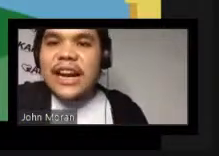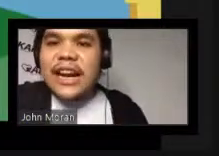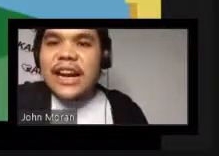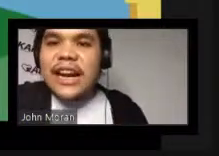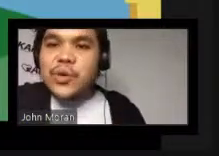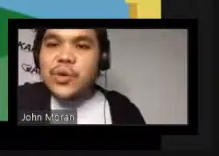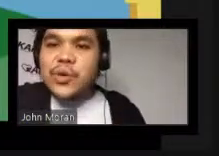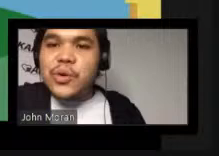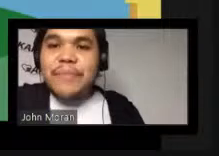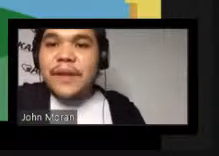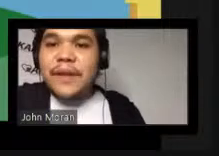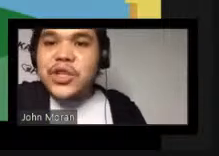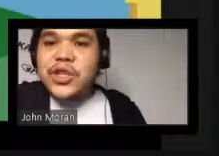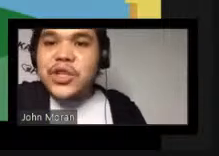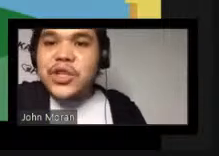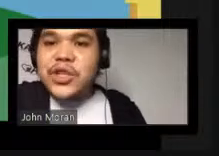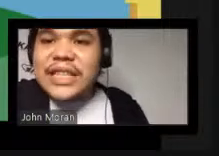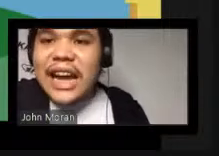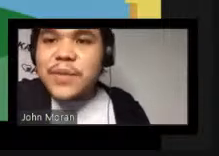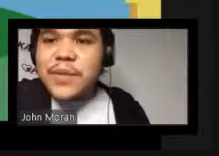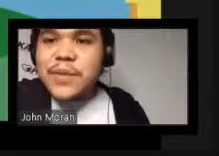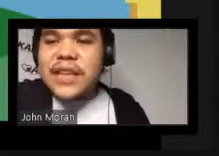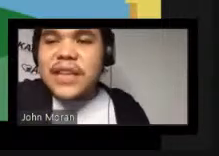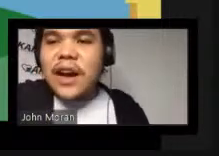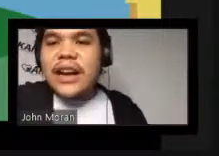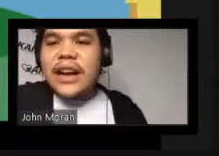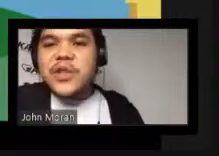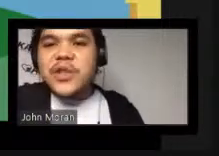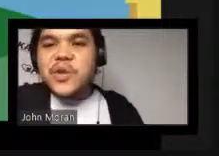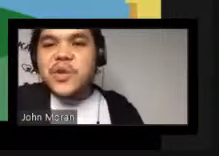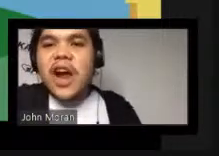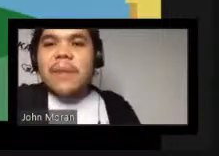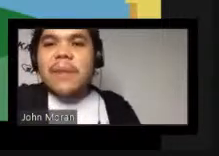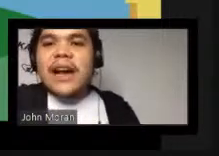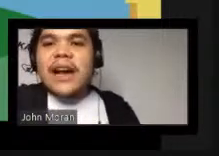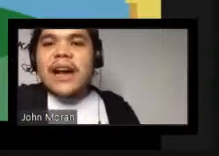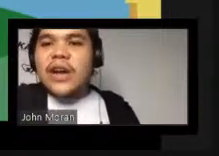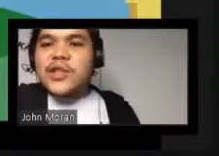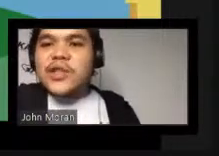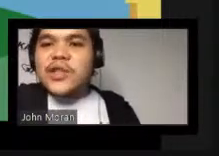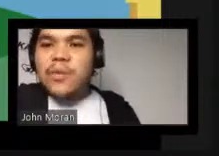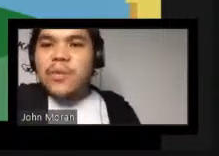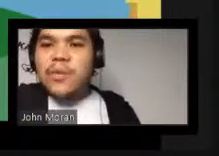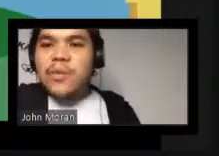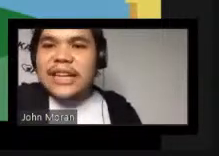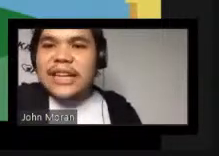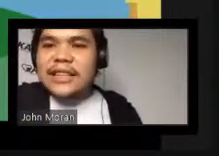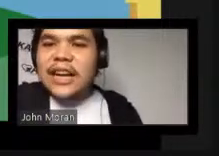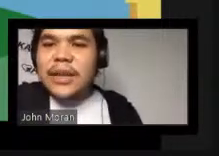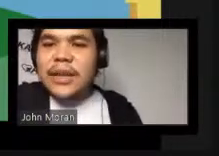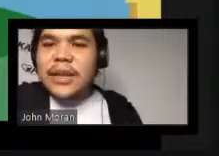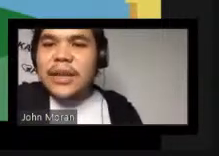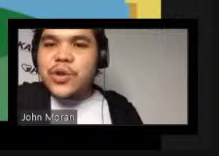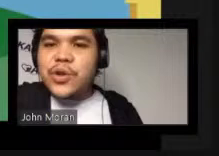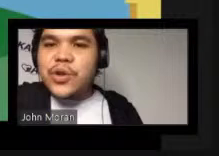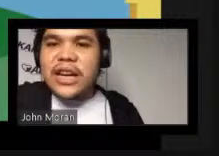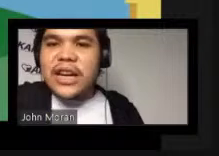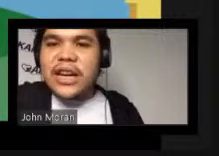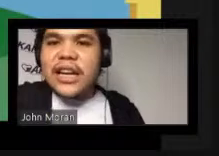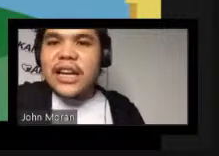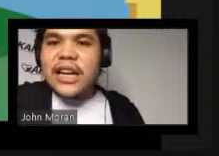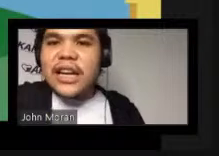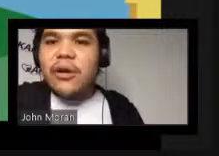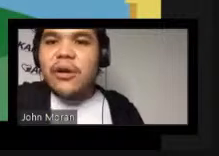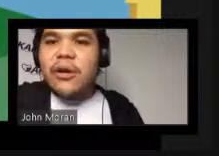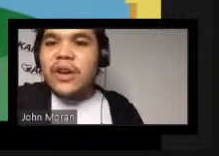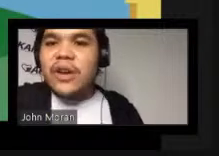Sa Kaunlaran High School. Stefan mula sa Kaunlaran High School. Nolasco mula sa Katrina